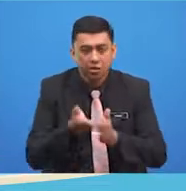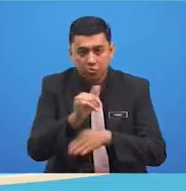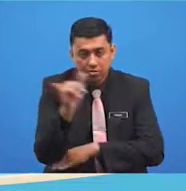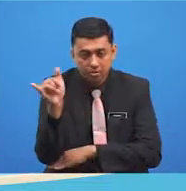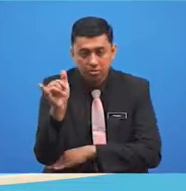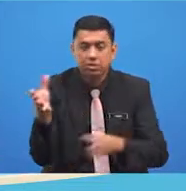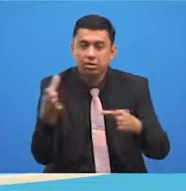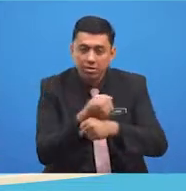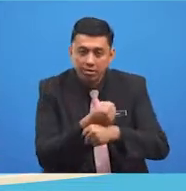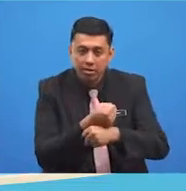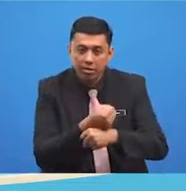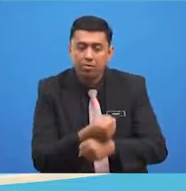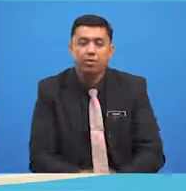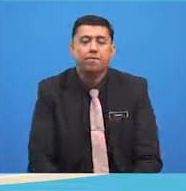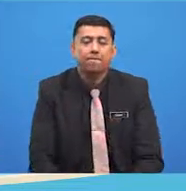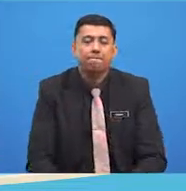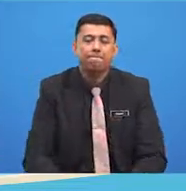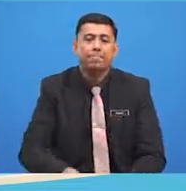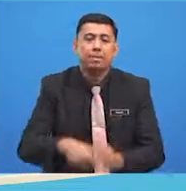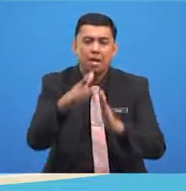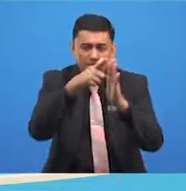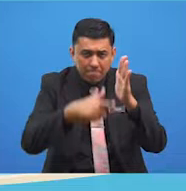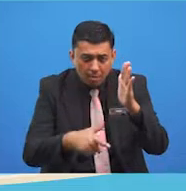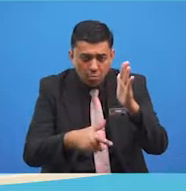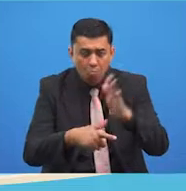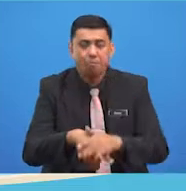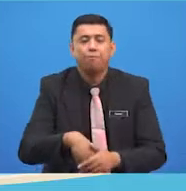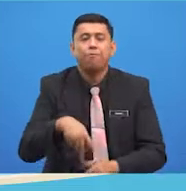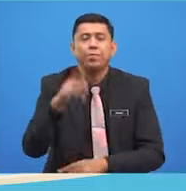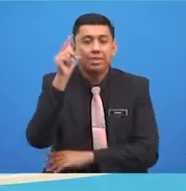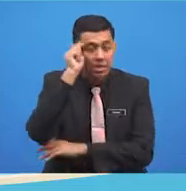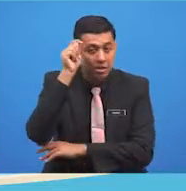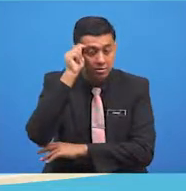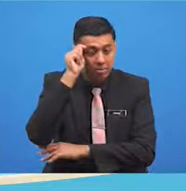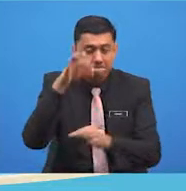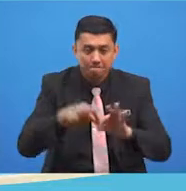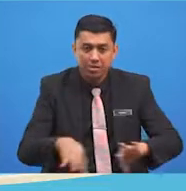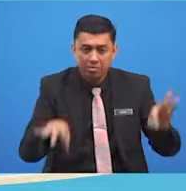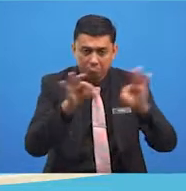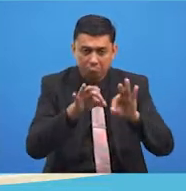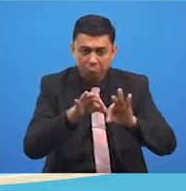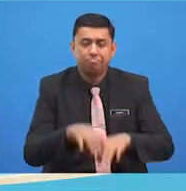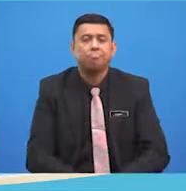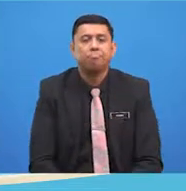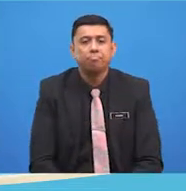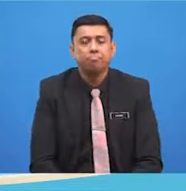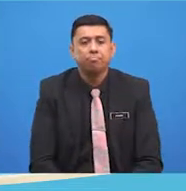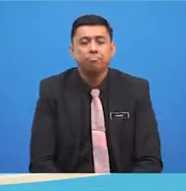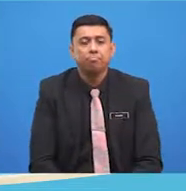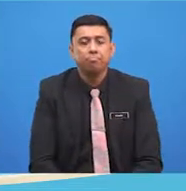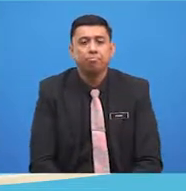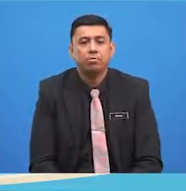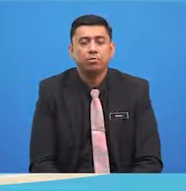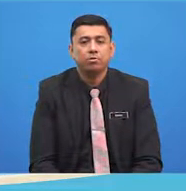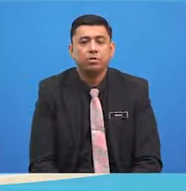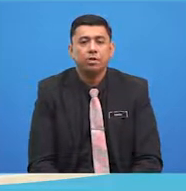Seterusnya, terdapat juga pelabuhan Kemaman. Ia merupakan satu keperluan penting di negeri Terengganu.